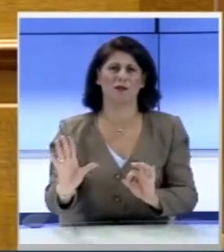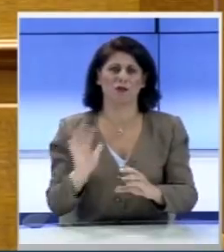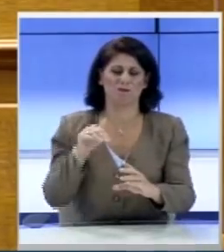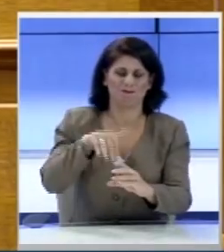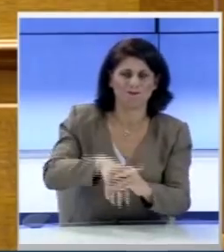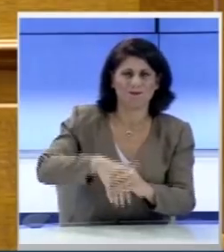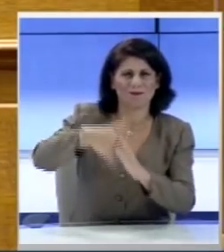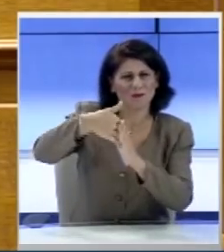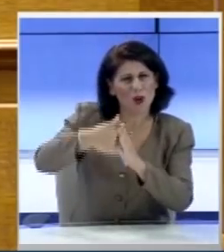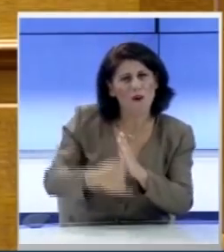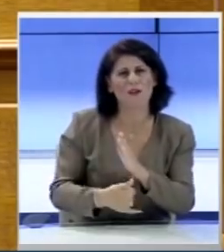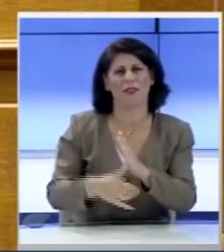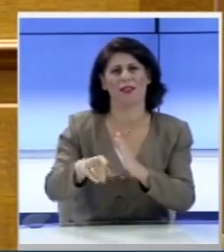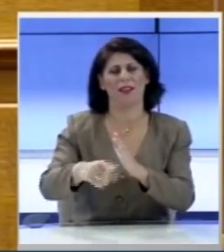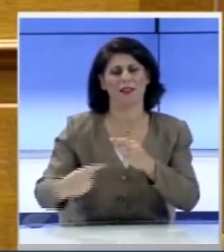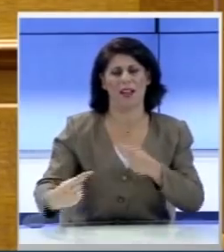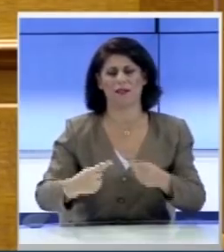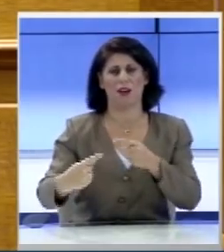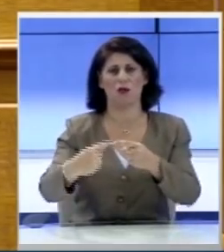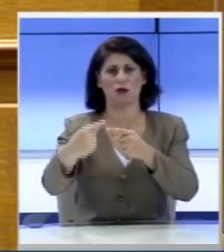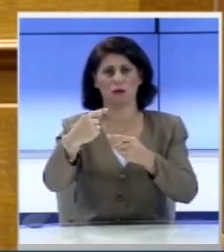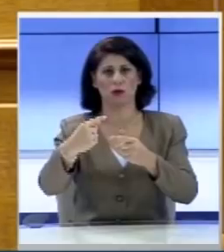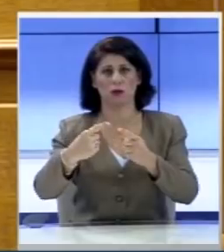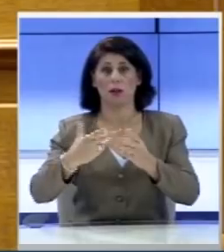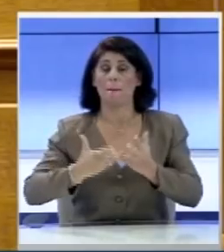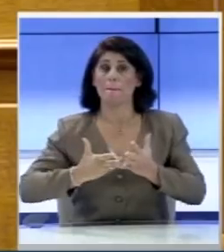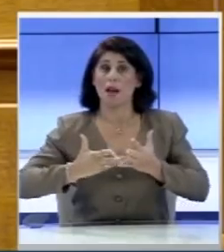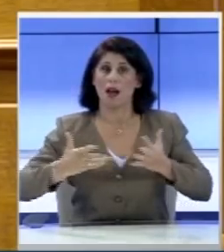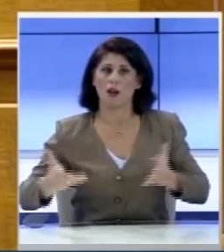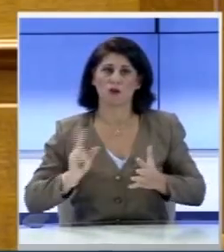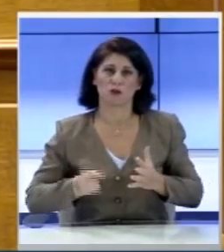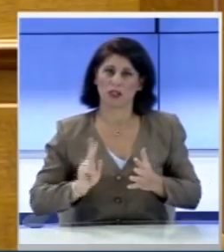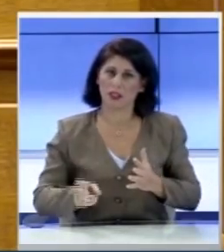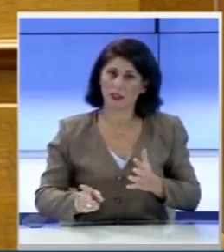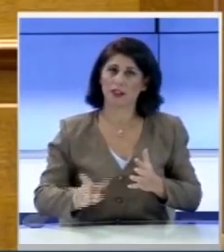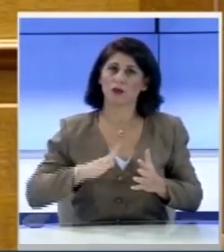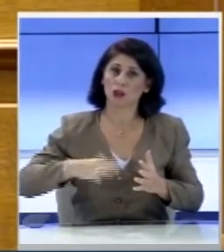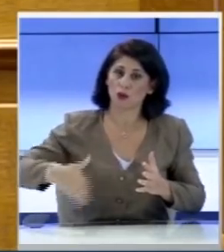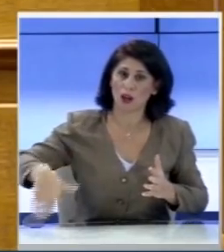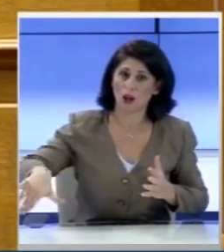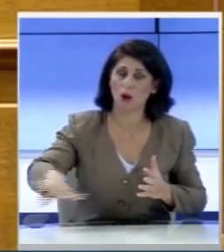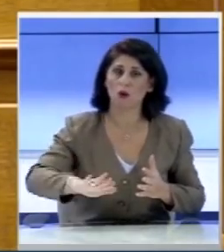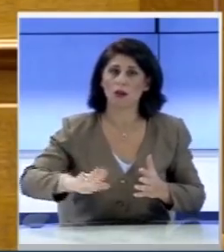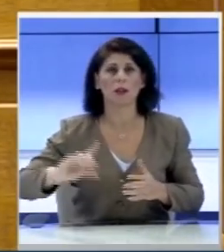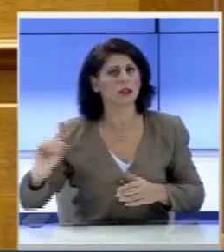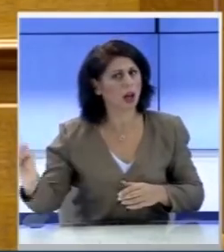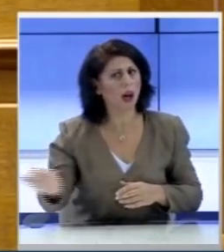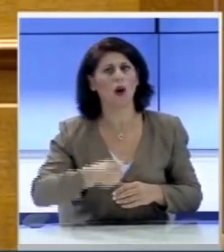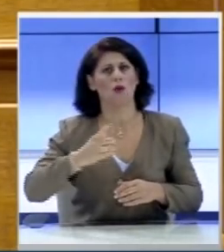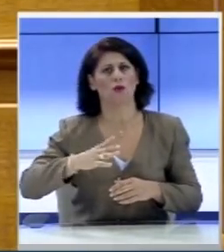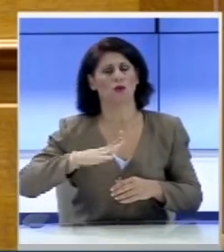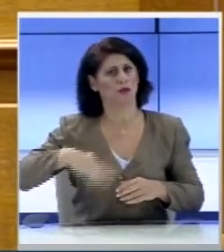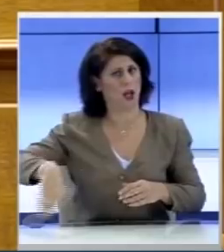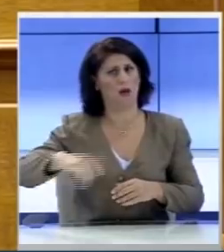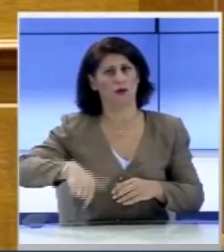εμπλέκουν όλο και περισσότερο σε ανταγωνισμούς, μεγαλώνοντας τους κινδύνους για το λαό μας, για όλους τους λαούς της